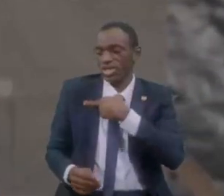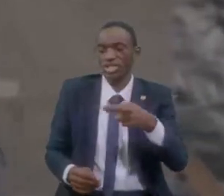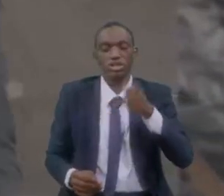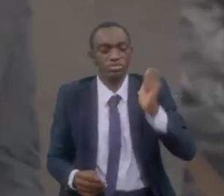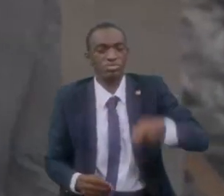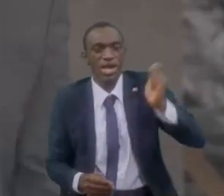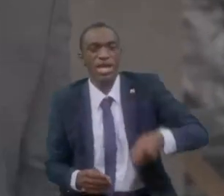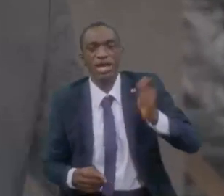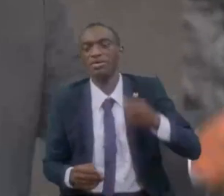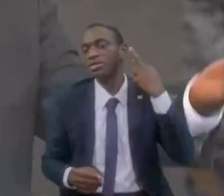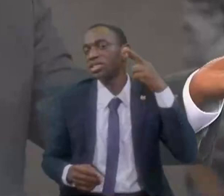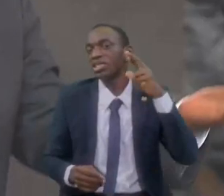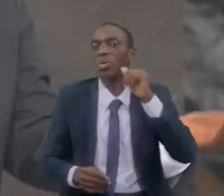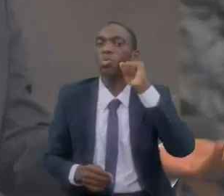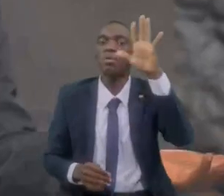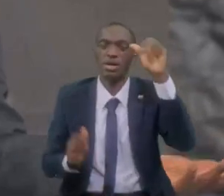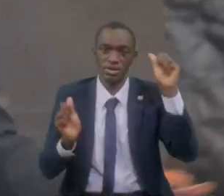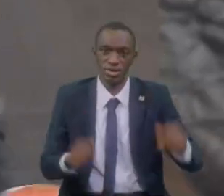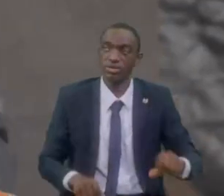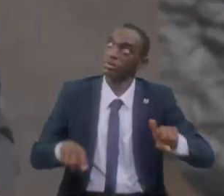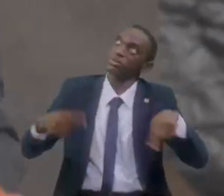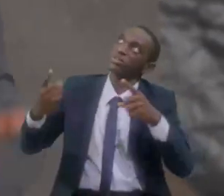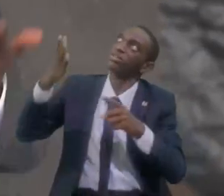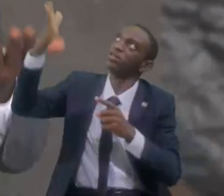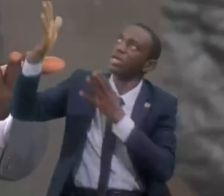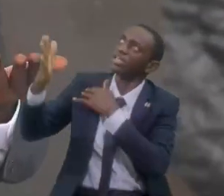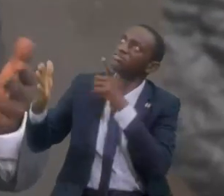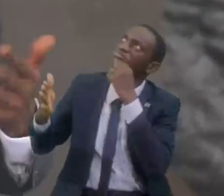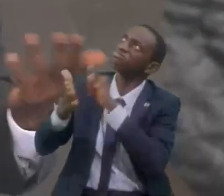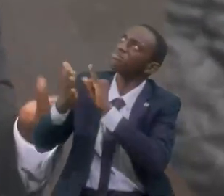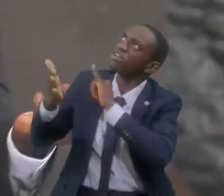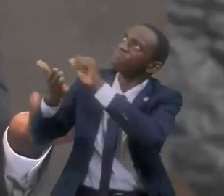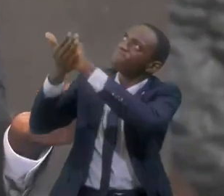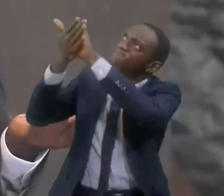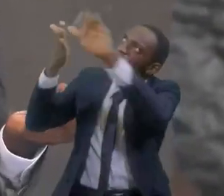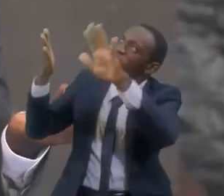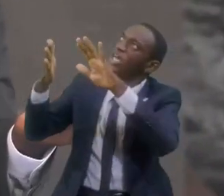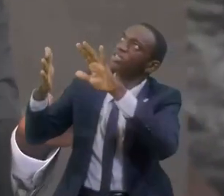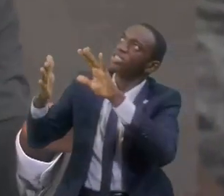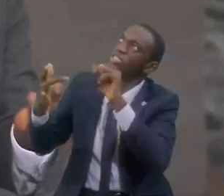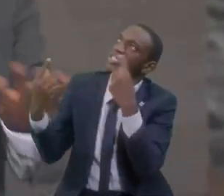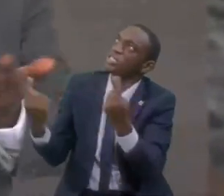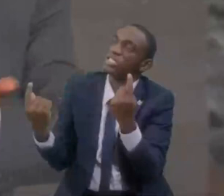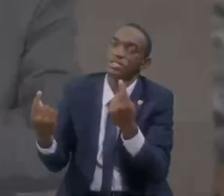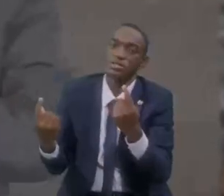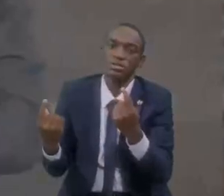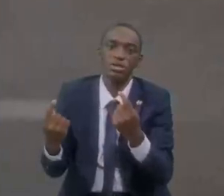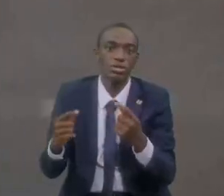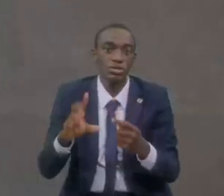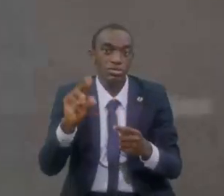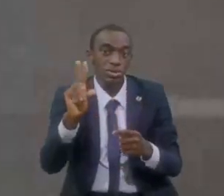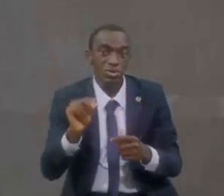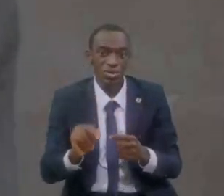aucune femme qui sonne de clochette ne peut aller là-bas pour effacer ça, mon frère. Aucun